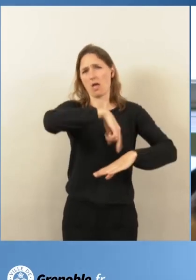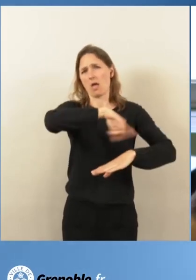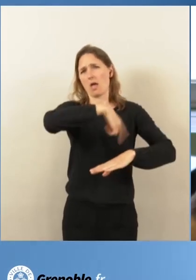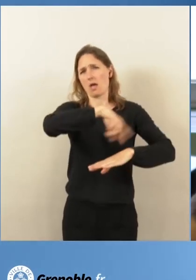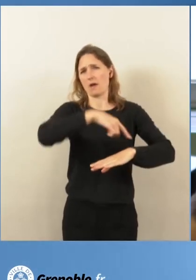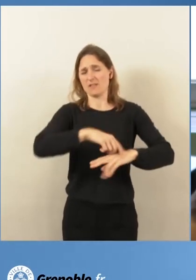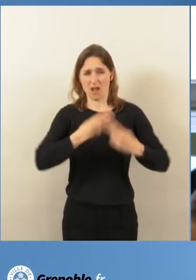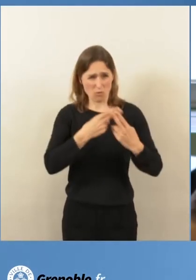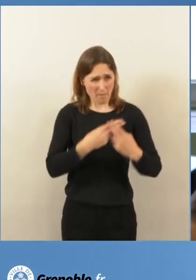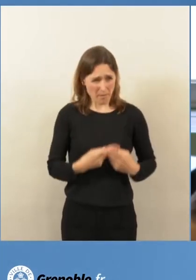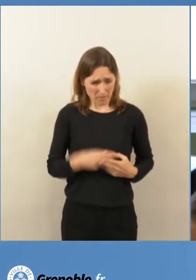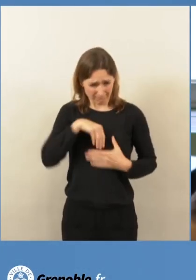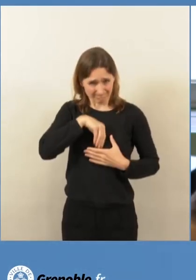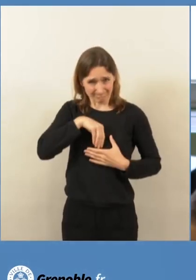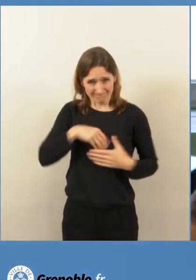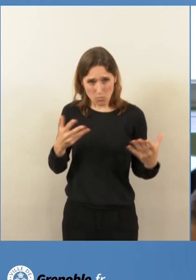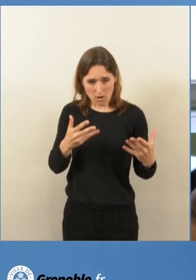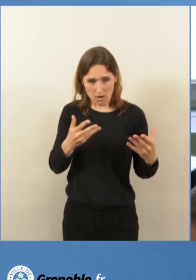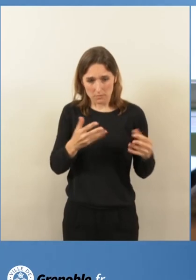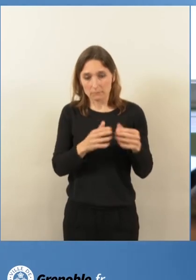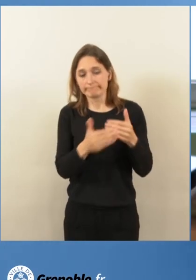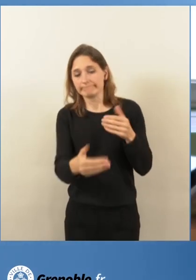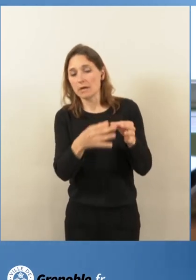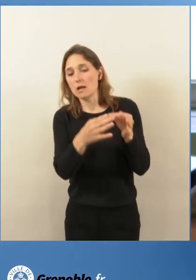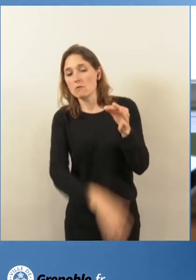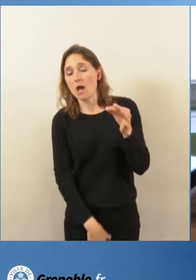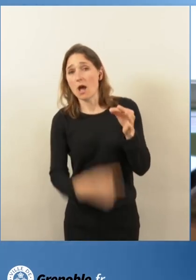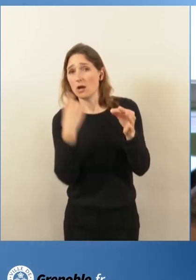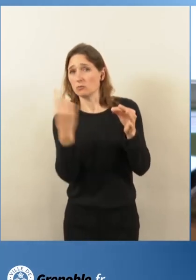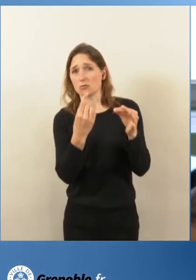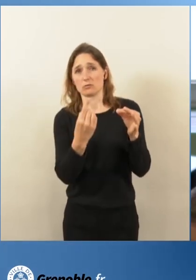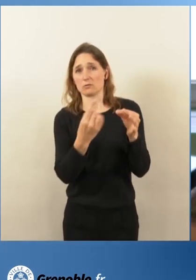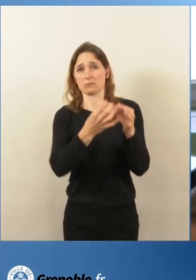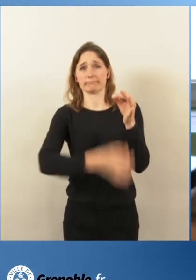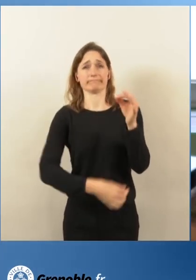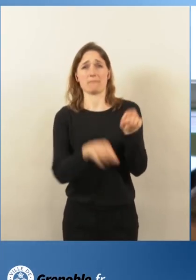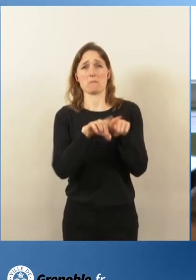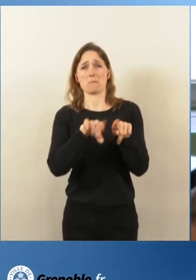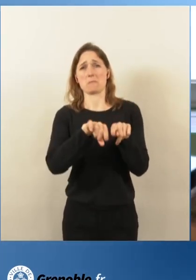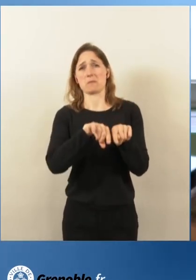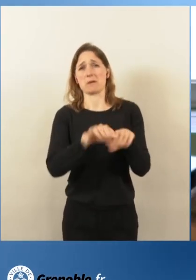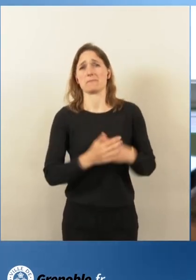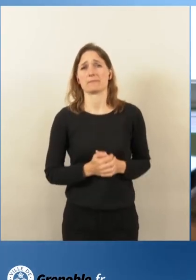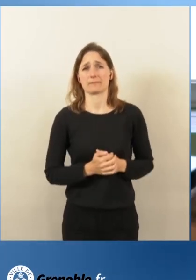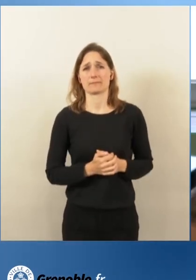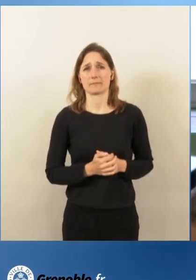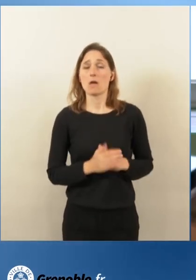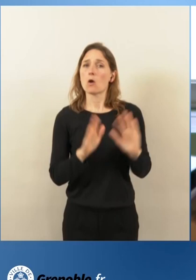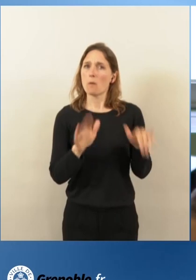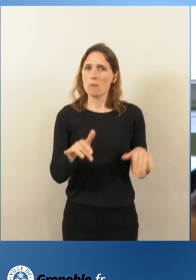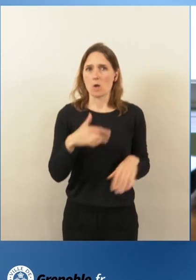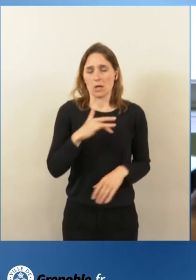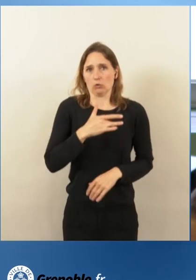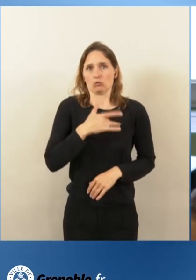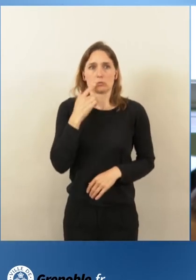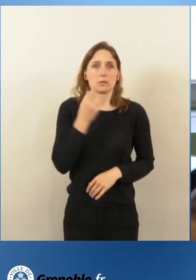plus profonds sentiments mais infinés la balance penchera toujours du même côté je serai toucher néanmoins par quelques